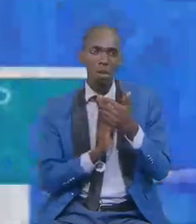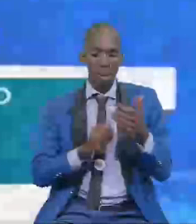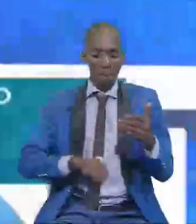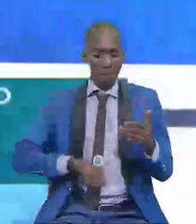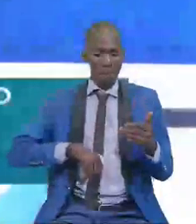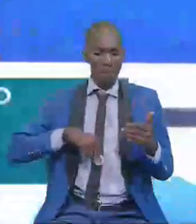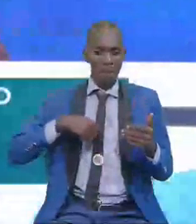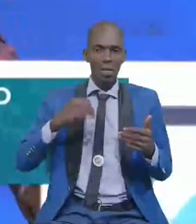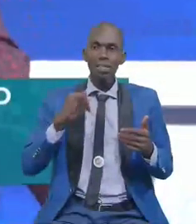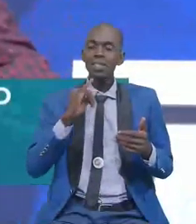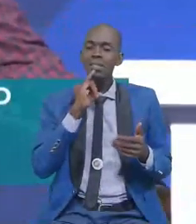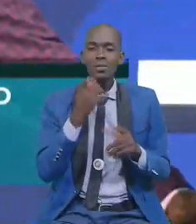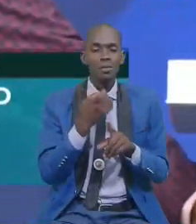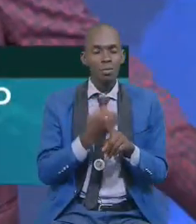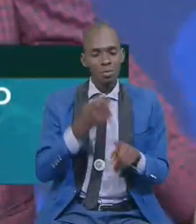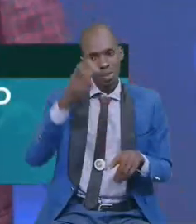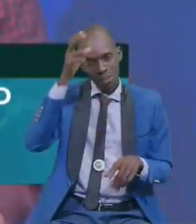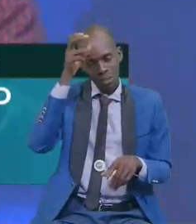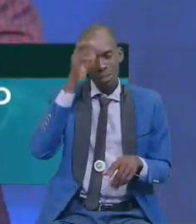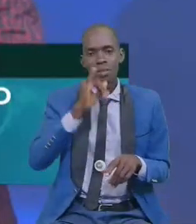l'orgueil des ténèbres et de Satan.